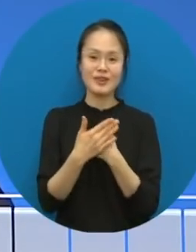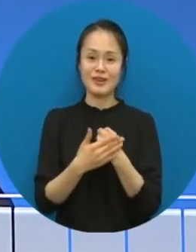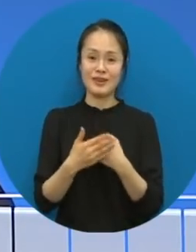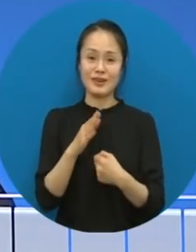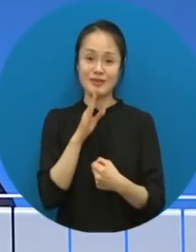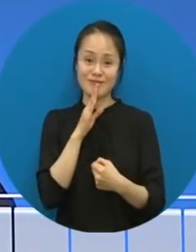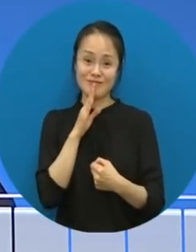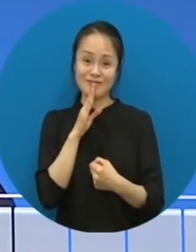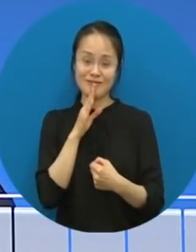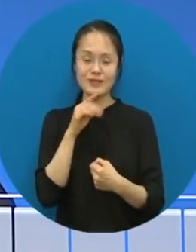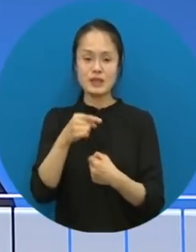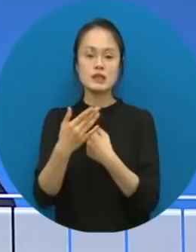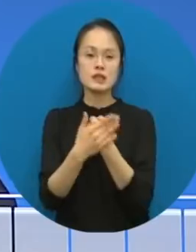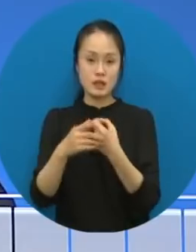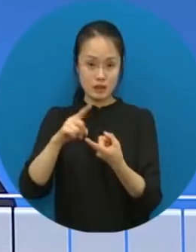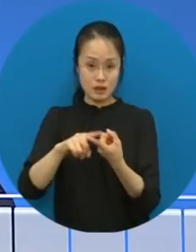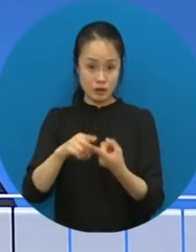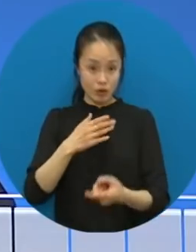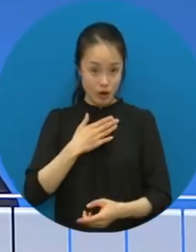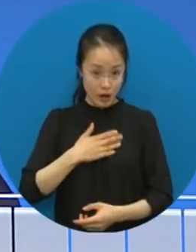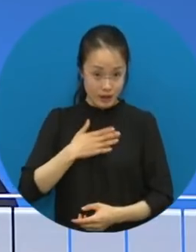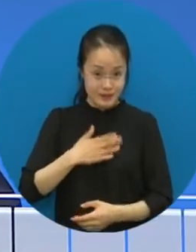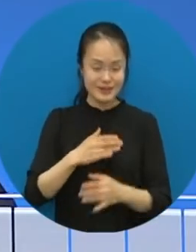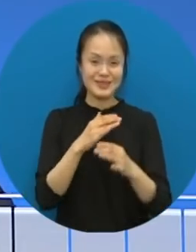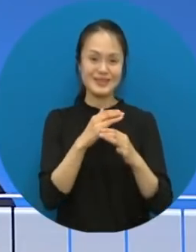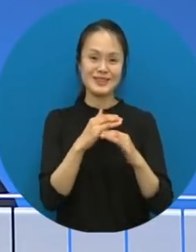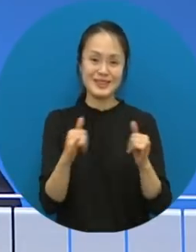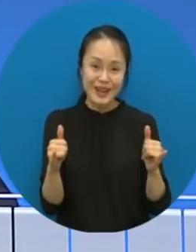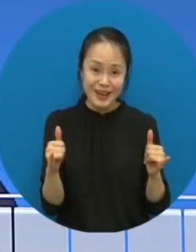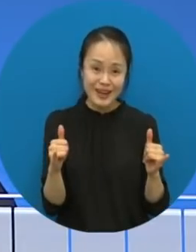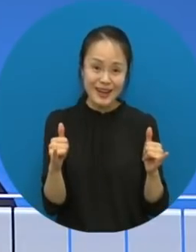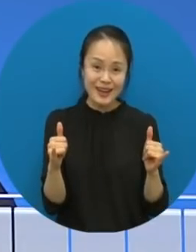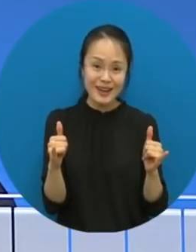알고 은혜를 아는 자는